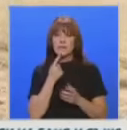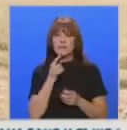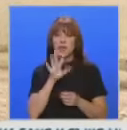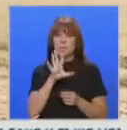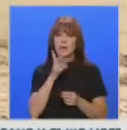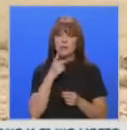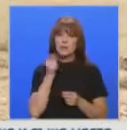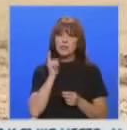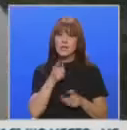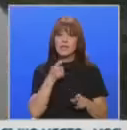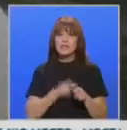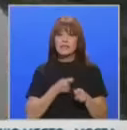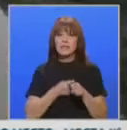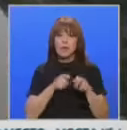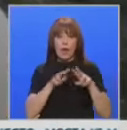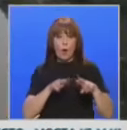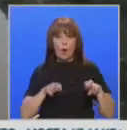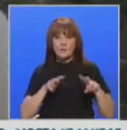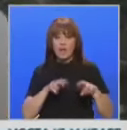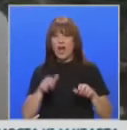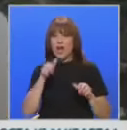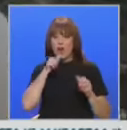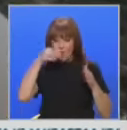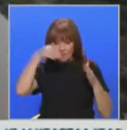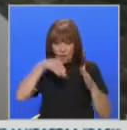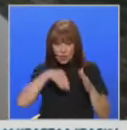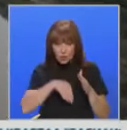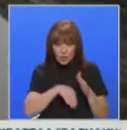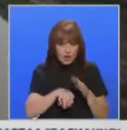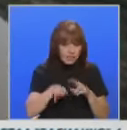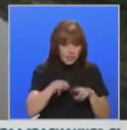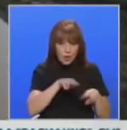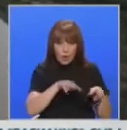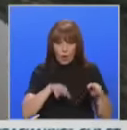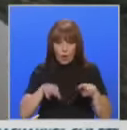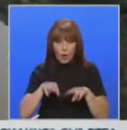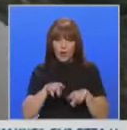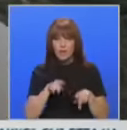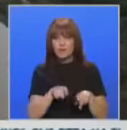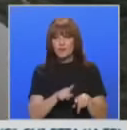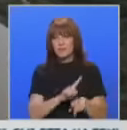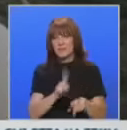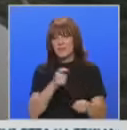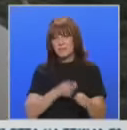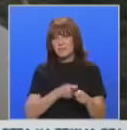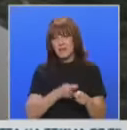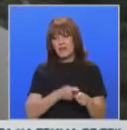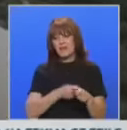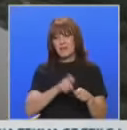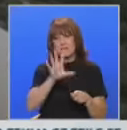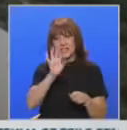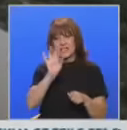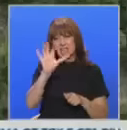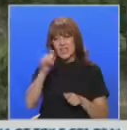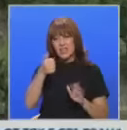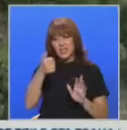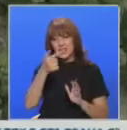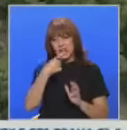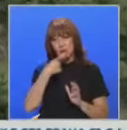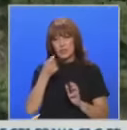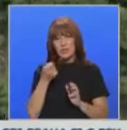стената, но не външно. Водолазен оглед на 5 години. Не са правени 50-60 години, откакто са правени